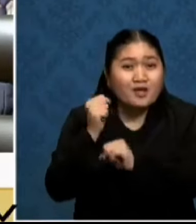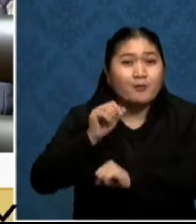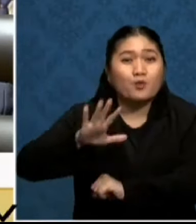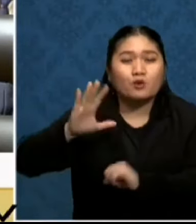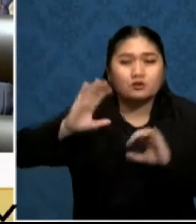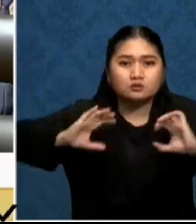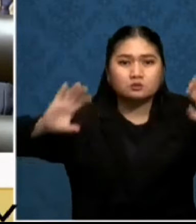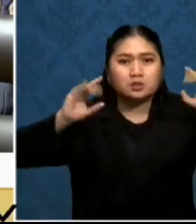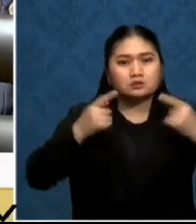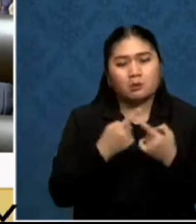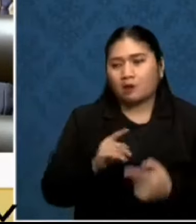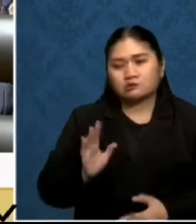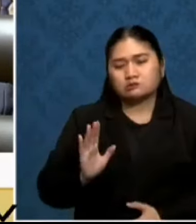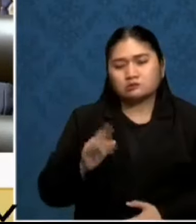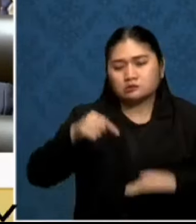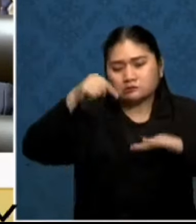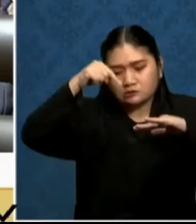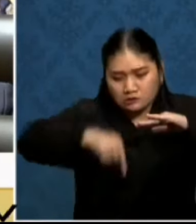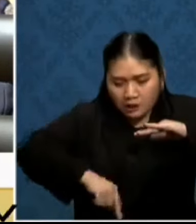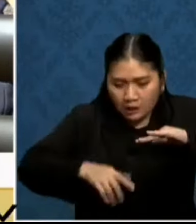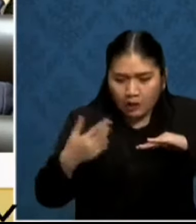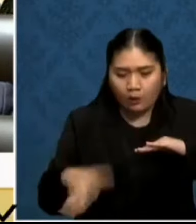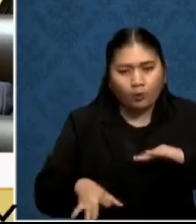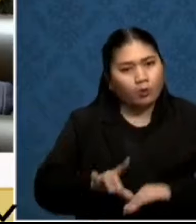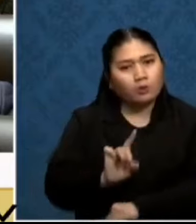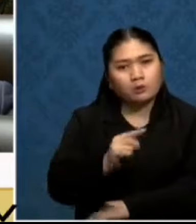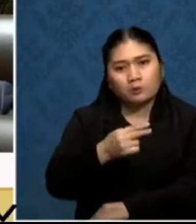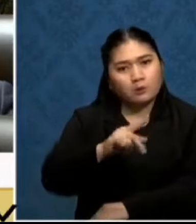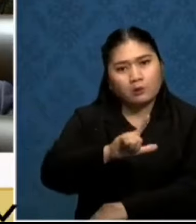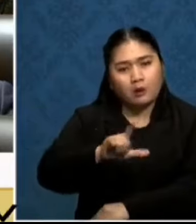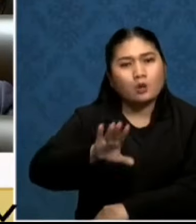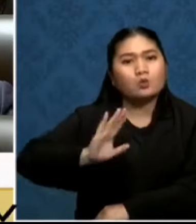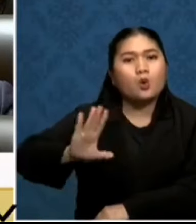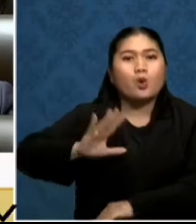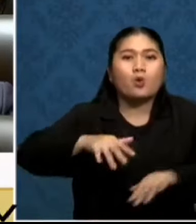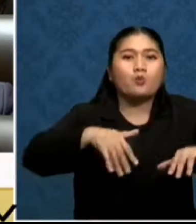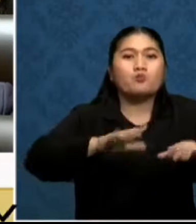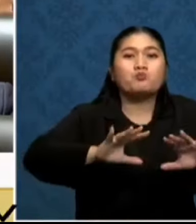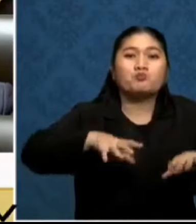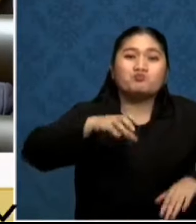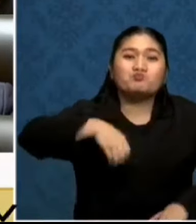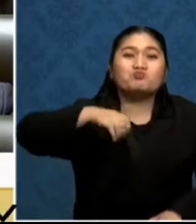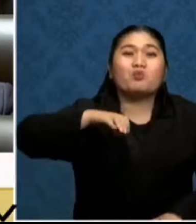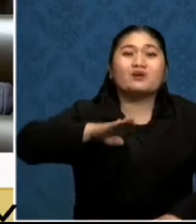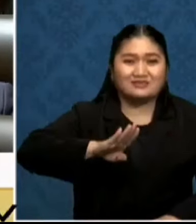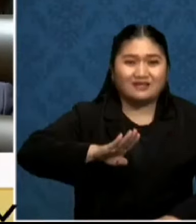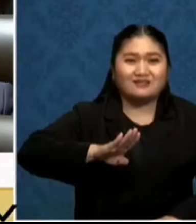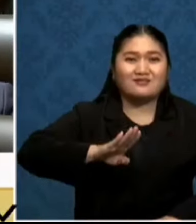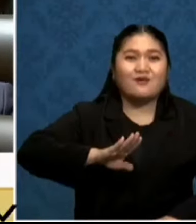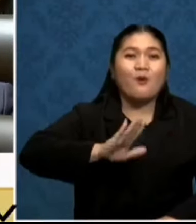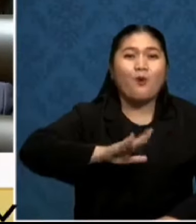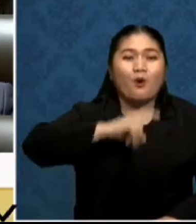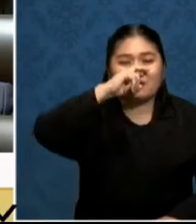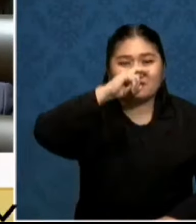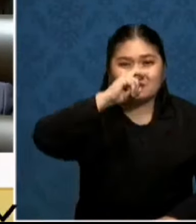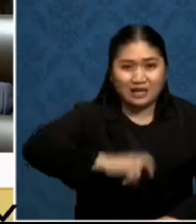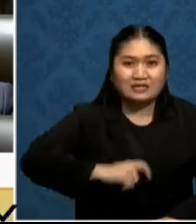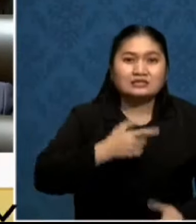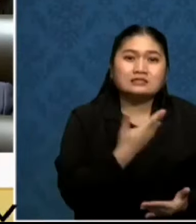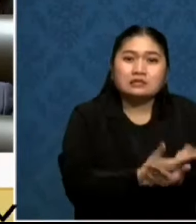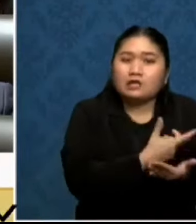เาจริงไม่หรอกครับหมื่นล้านนี่มาจากรายได้ของบริษัทบริหารสินทรัพย์ไทยที่เาต้อง